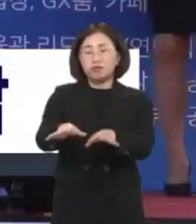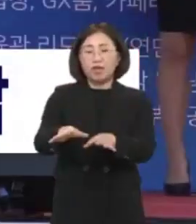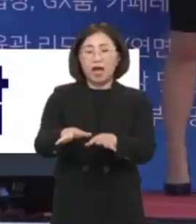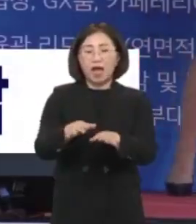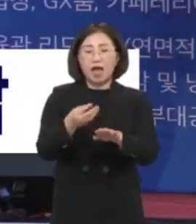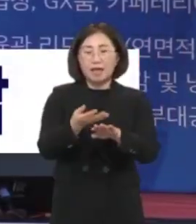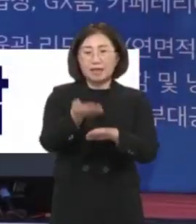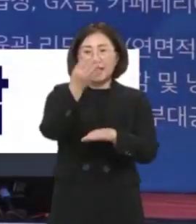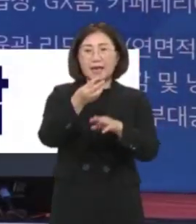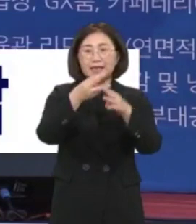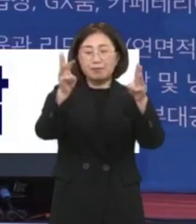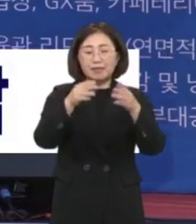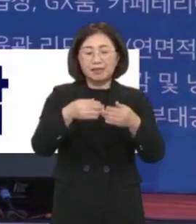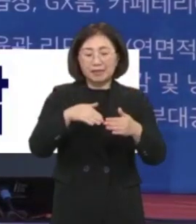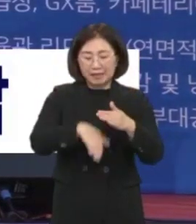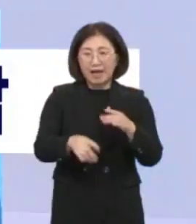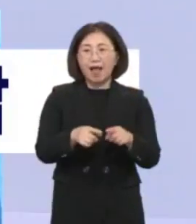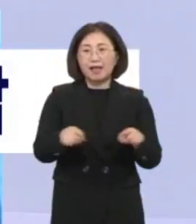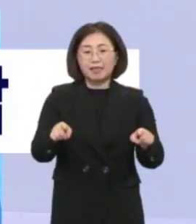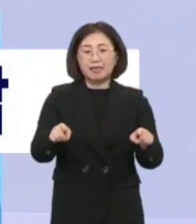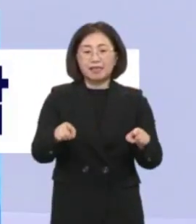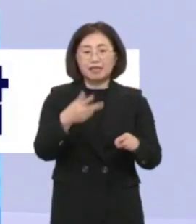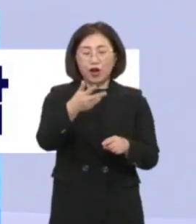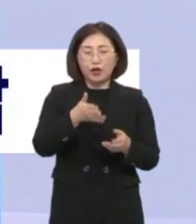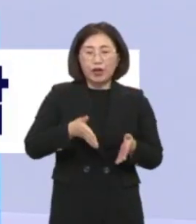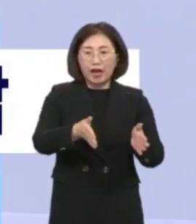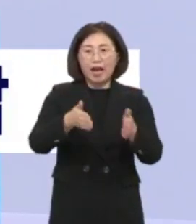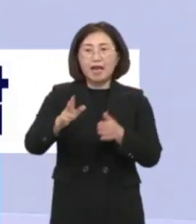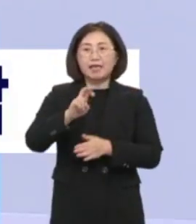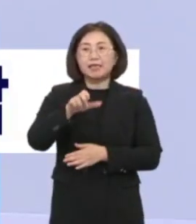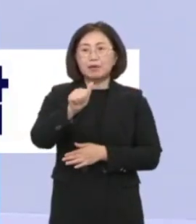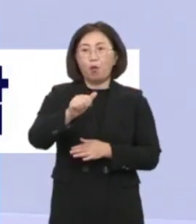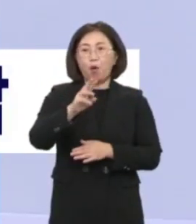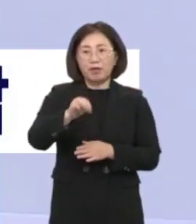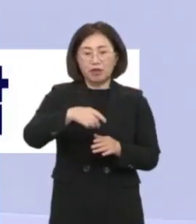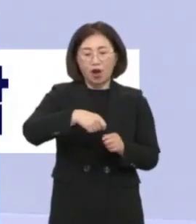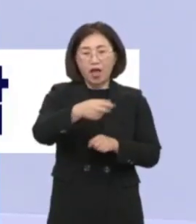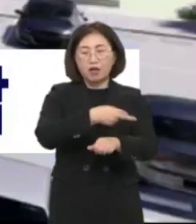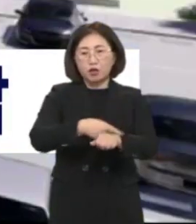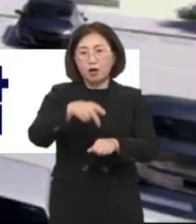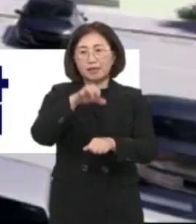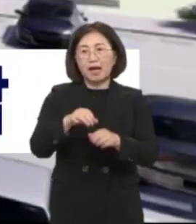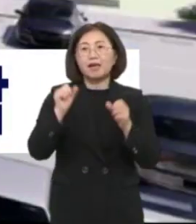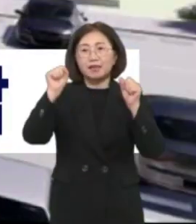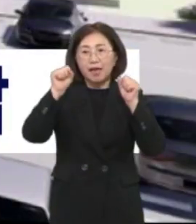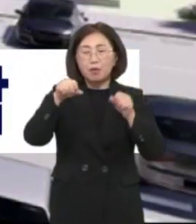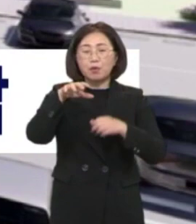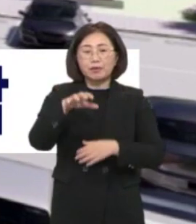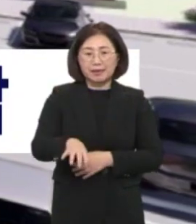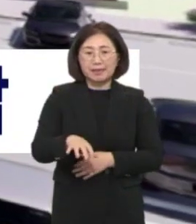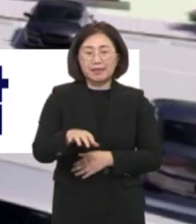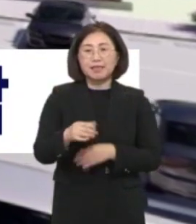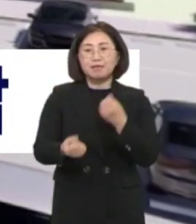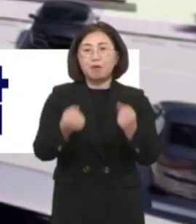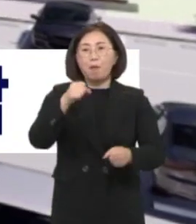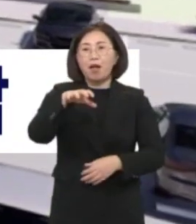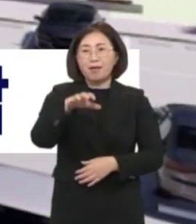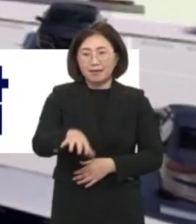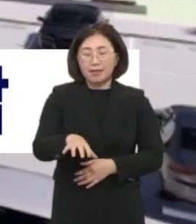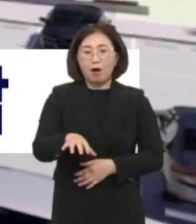지상 3층, 지하 1층 규모로 8개 레인의 25m 수영장과 다목적 체육실, 피트니스 센터,